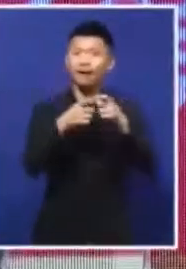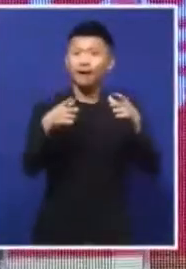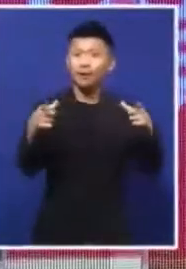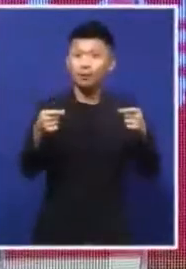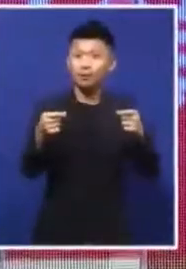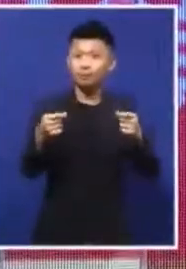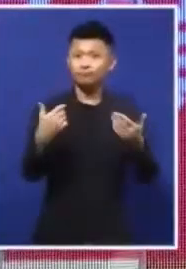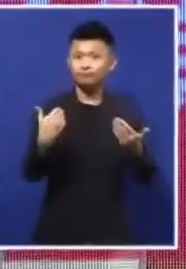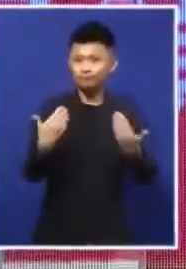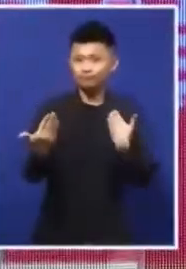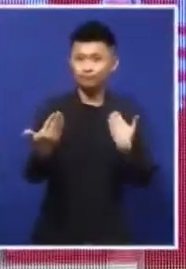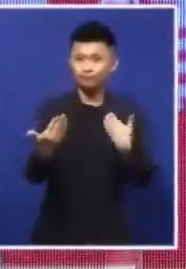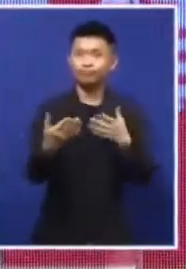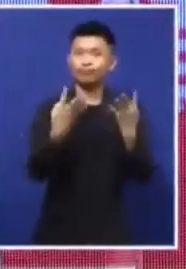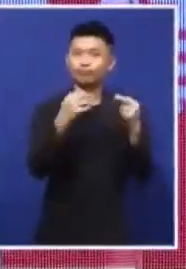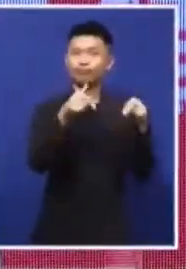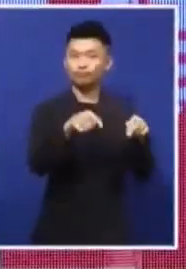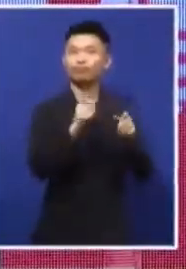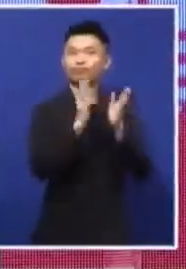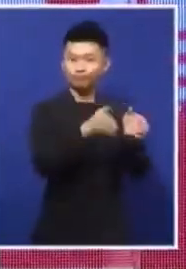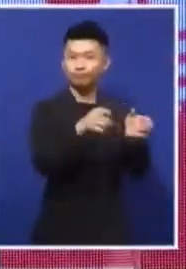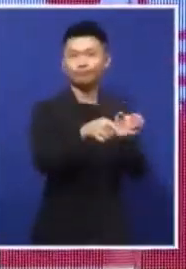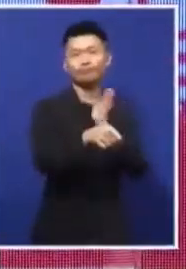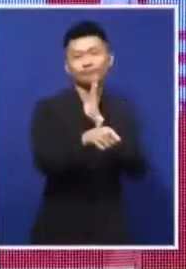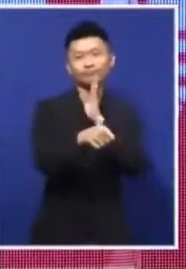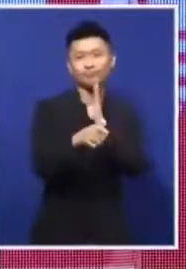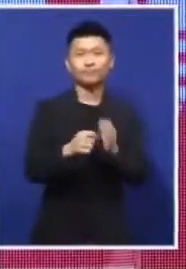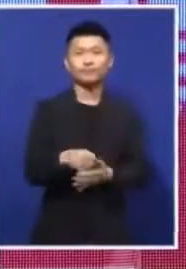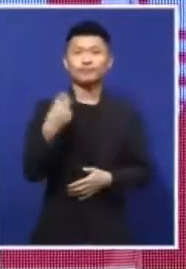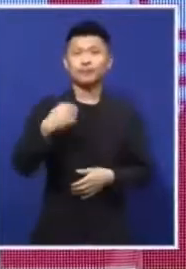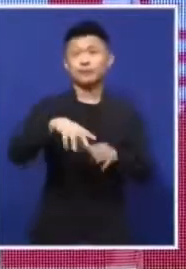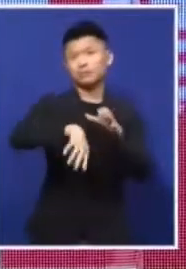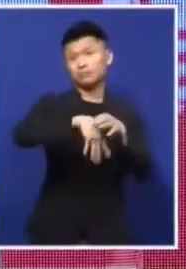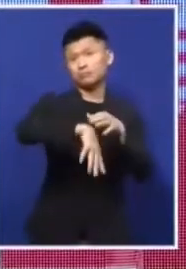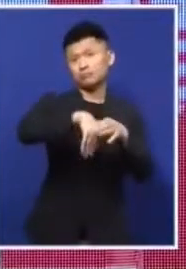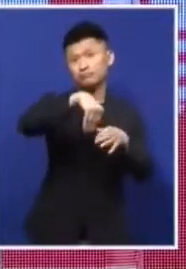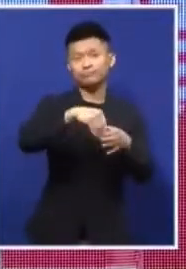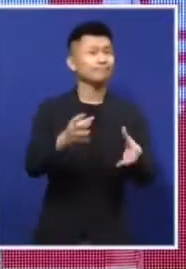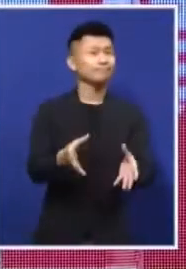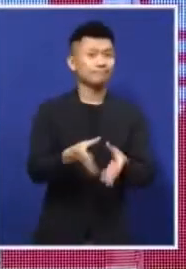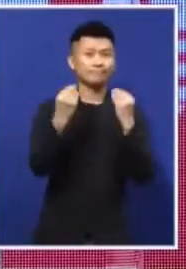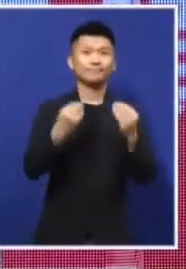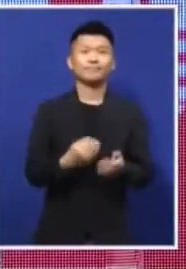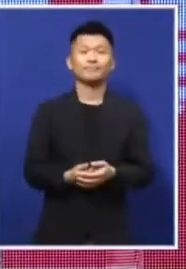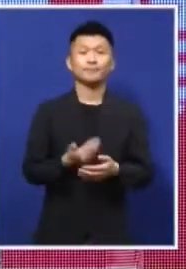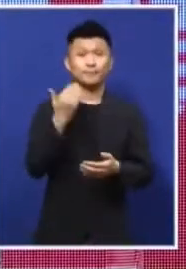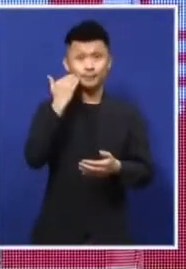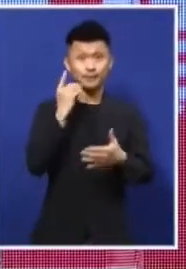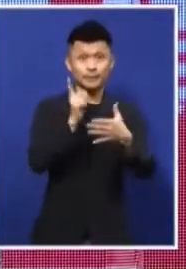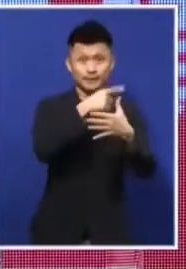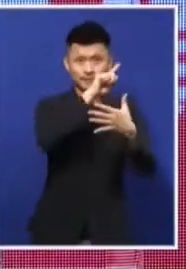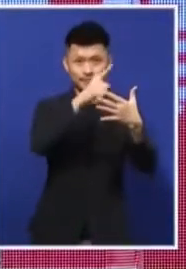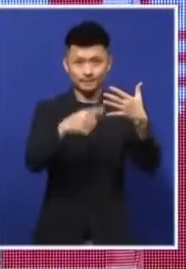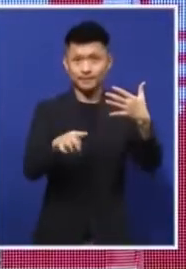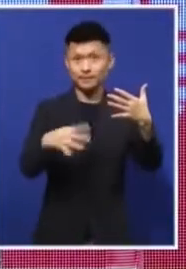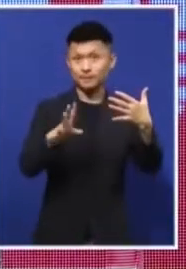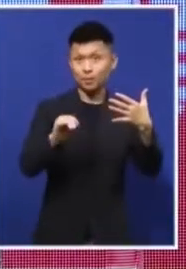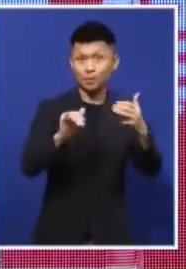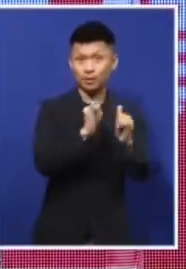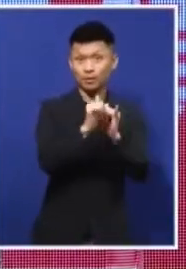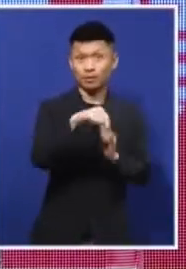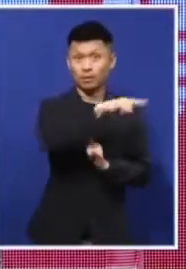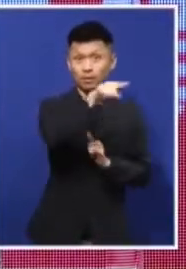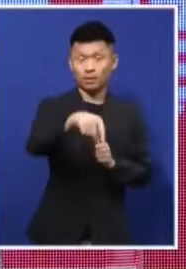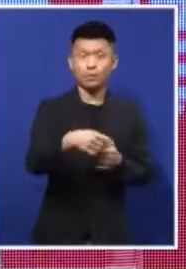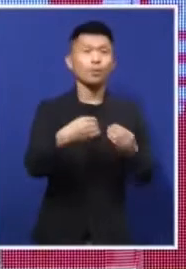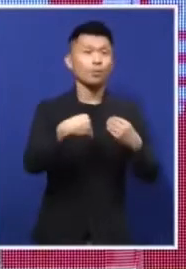它是必须要绑定数位才能拿到这个好时券，而且它不用抽签只要这个前400万名都可以拿到我们的好时券。所以您